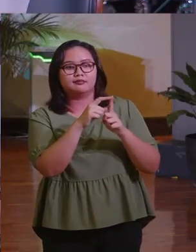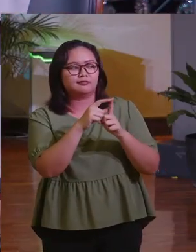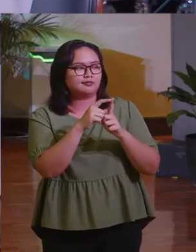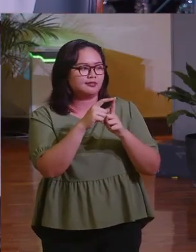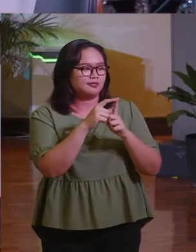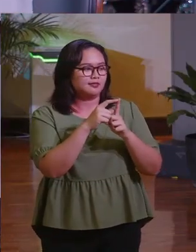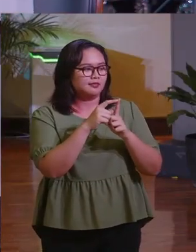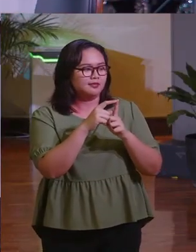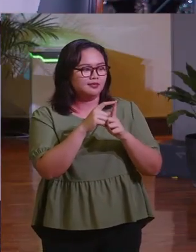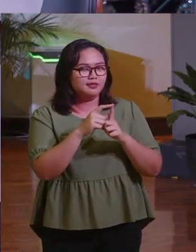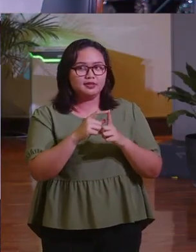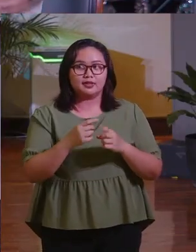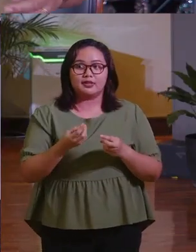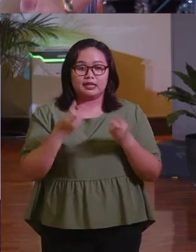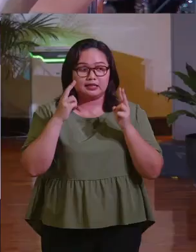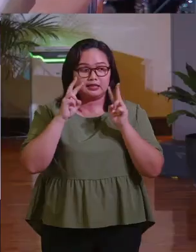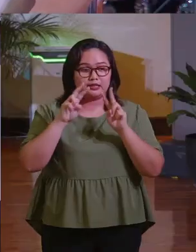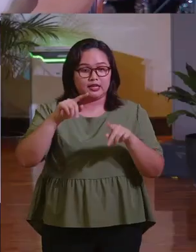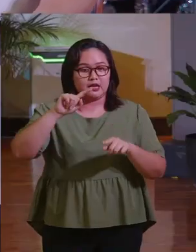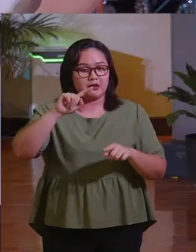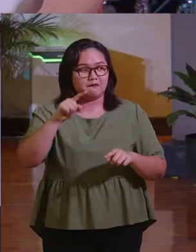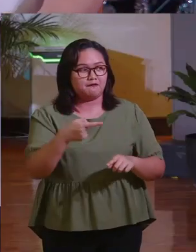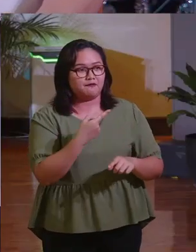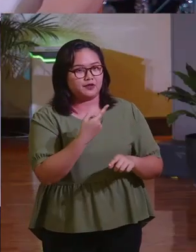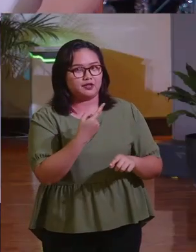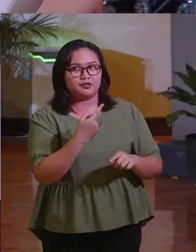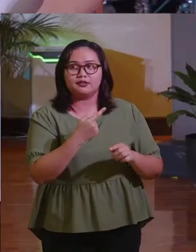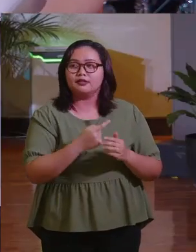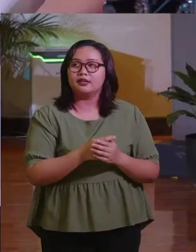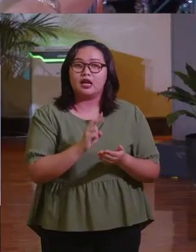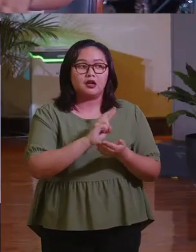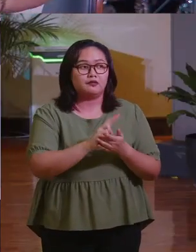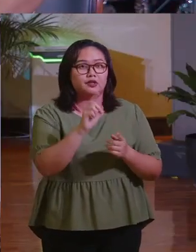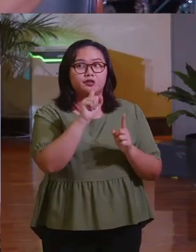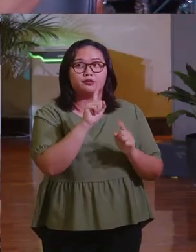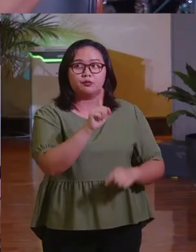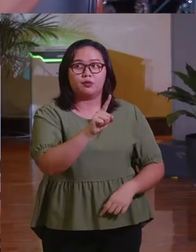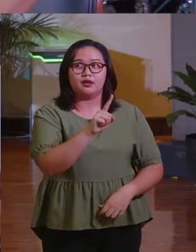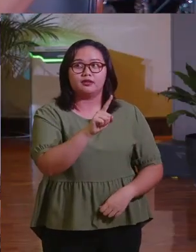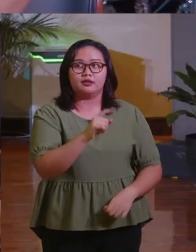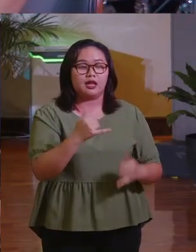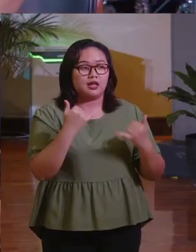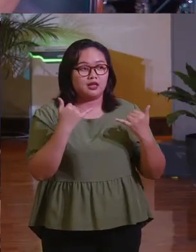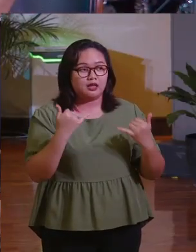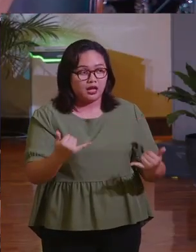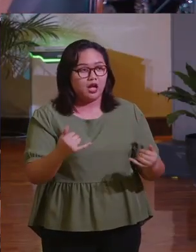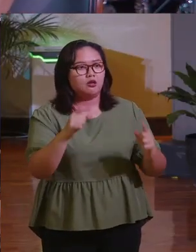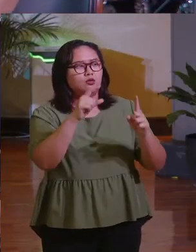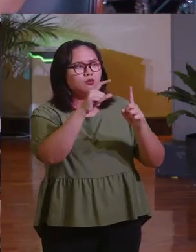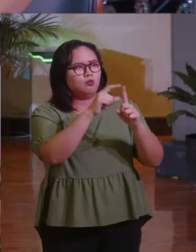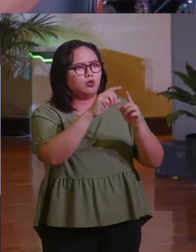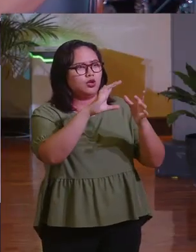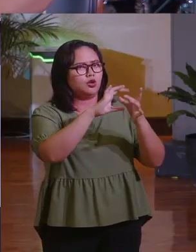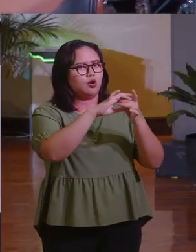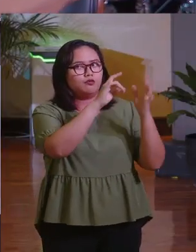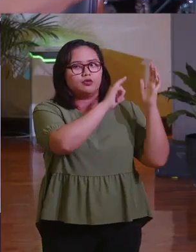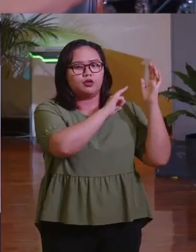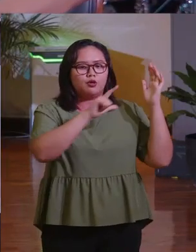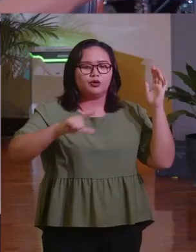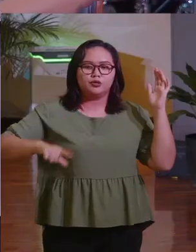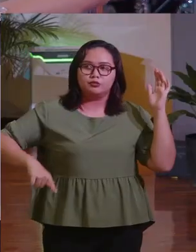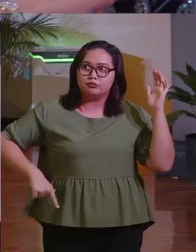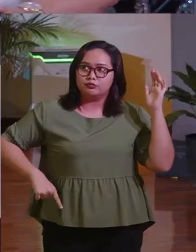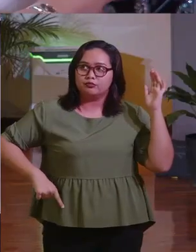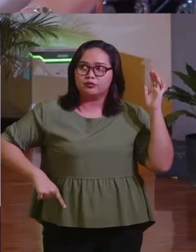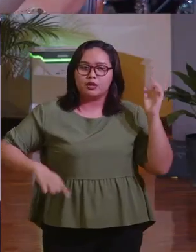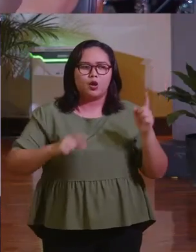po ninyo yung first phrase dun sa verse 1. Now the word of the Lord.